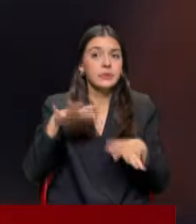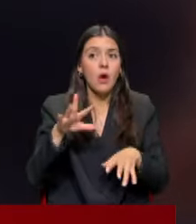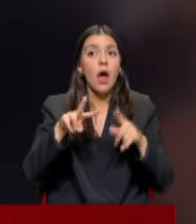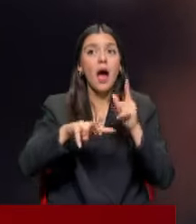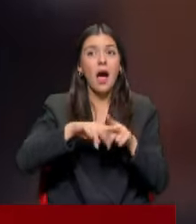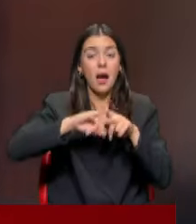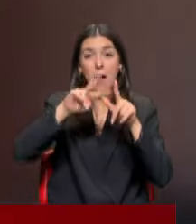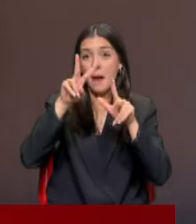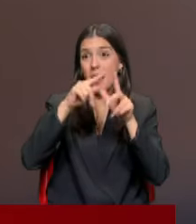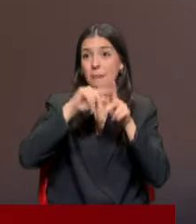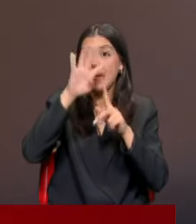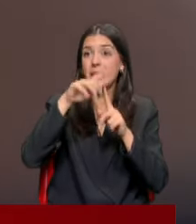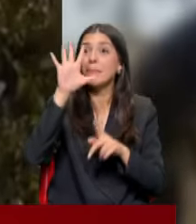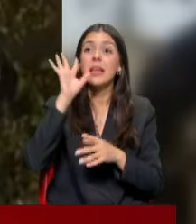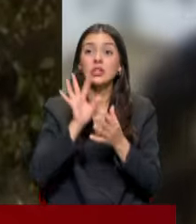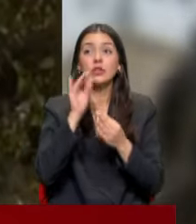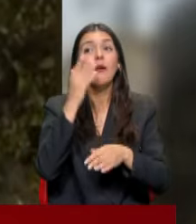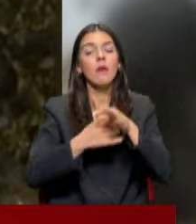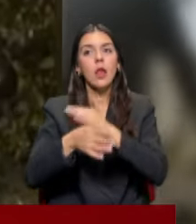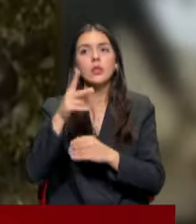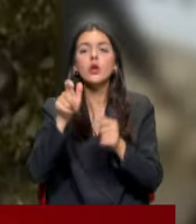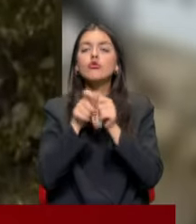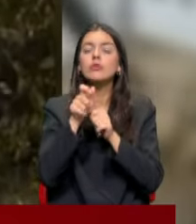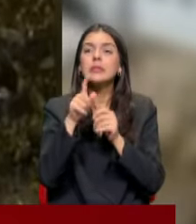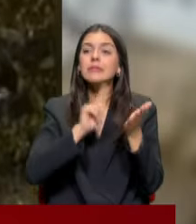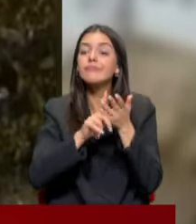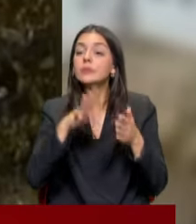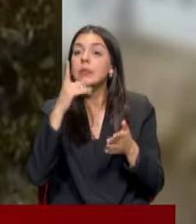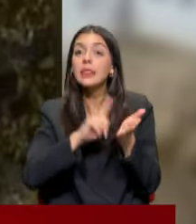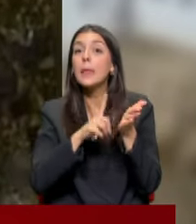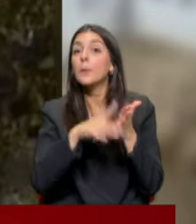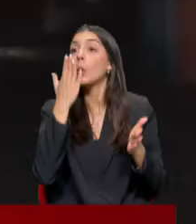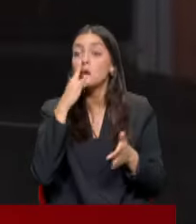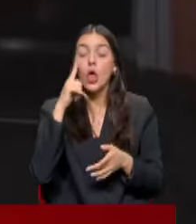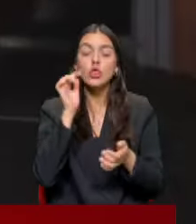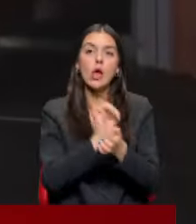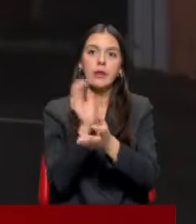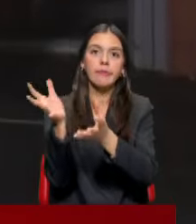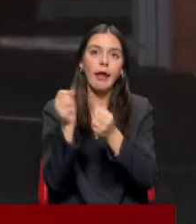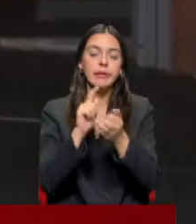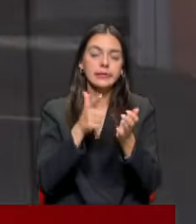Ahmet Ejderö 5 kişiyi yaraladı. Ruhsatsız tabancayla yakalanıp gözaltına alındı.